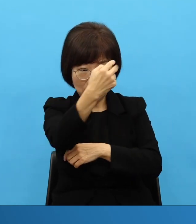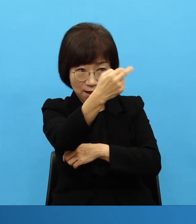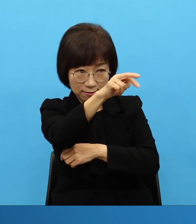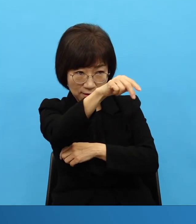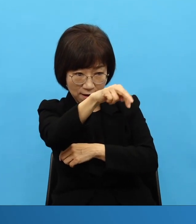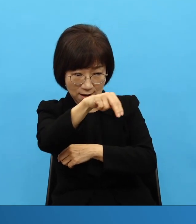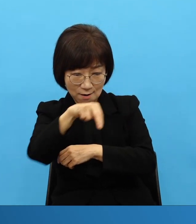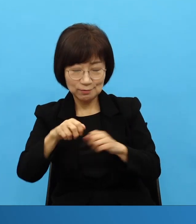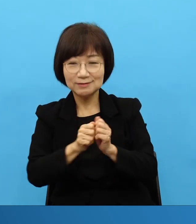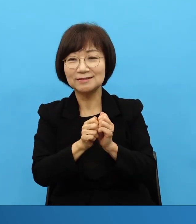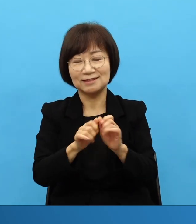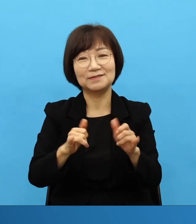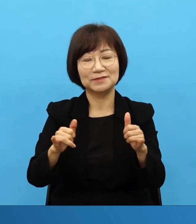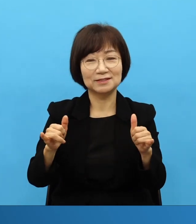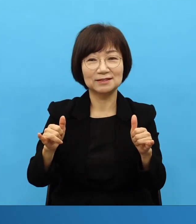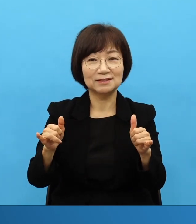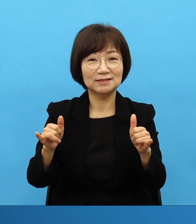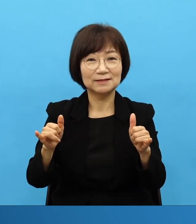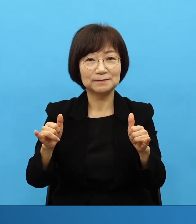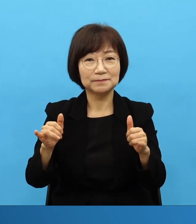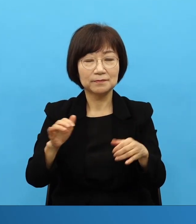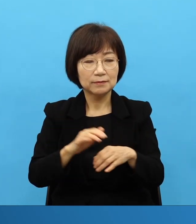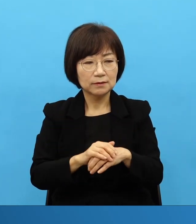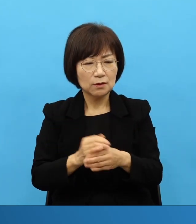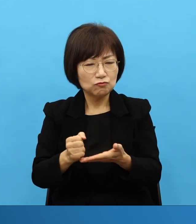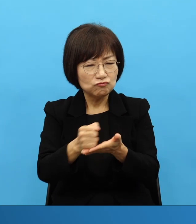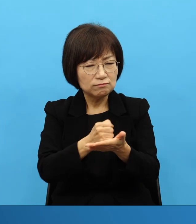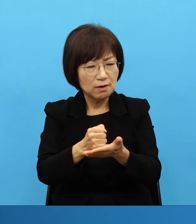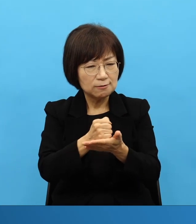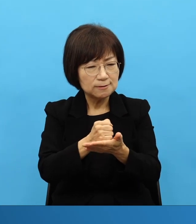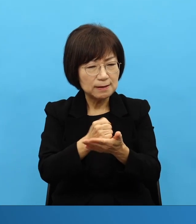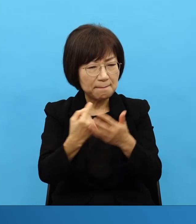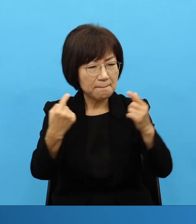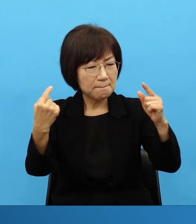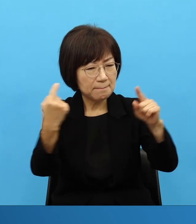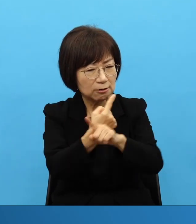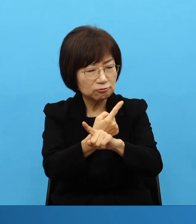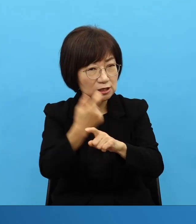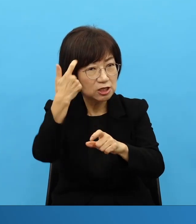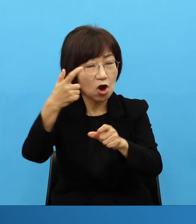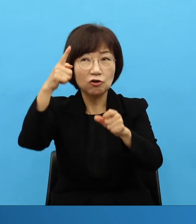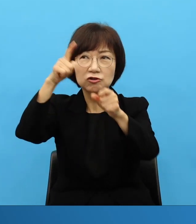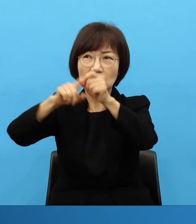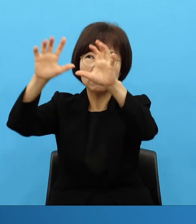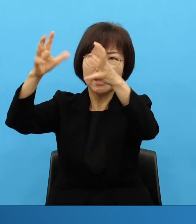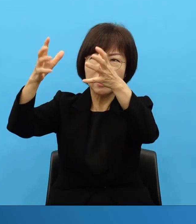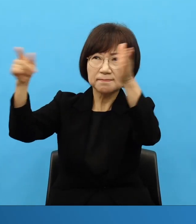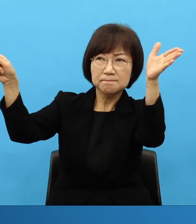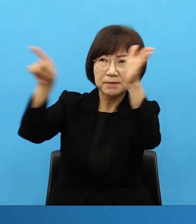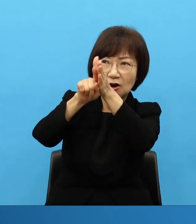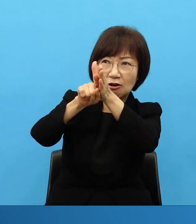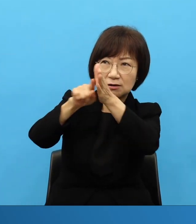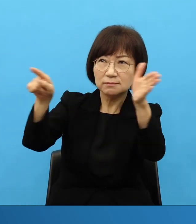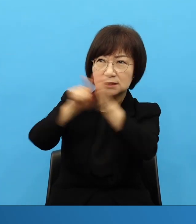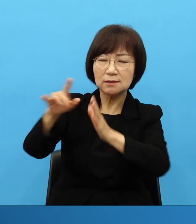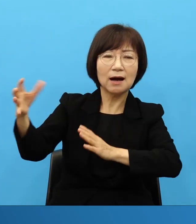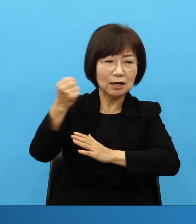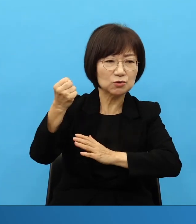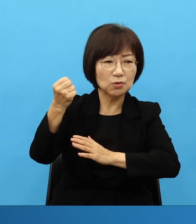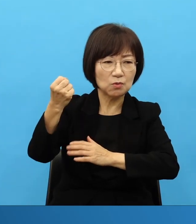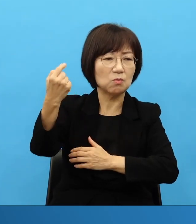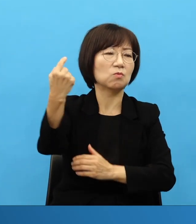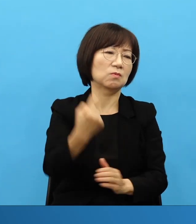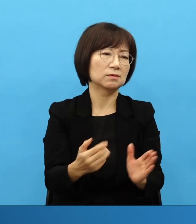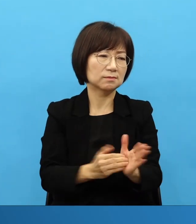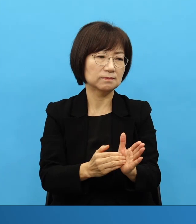운명을 바꾸는 영적 세계를 믿는 그 믿음 가지고 다 내려왔어요. These are people who held to that spiritual faith that